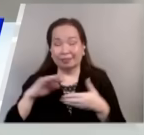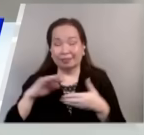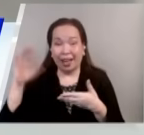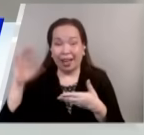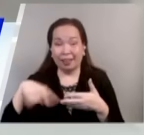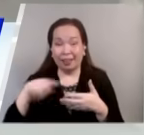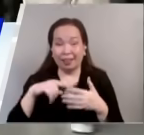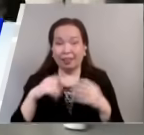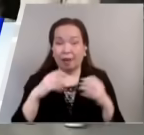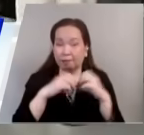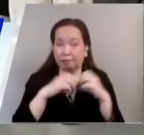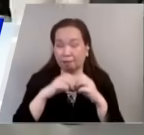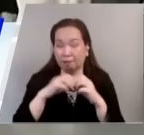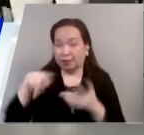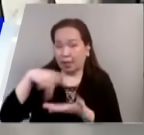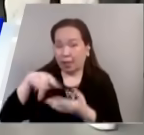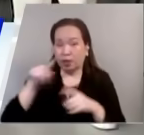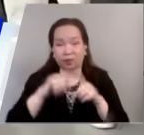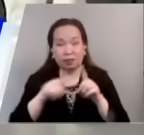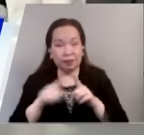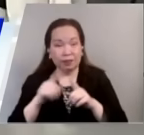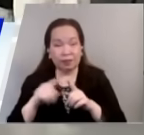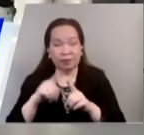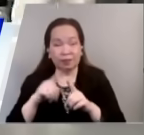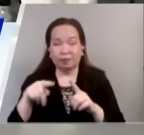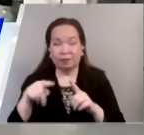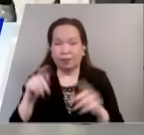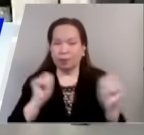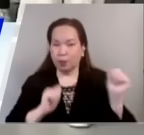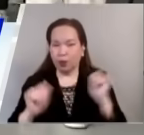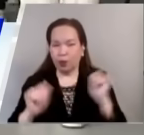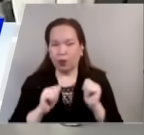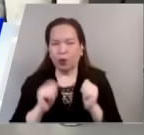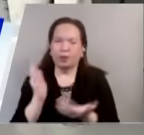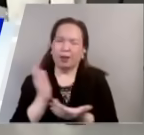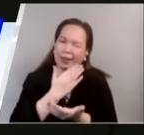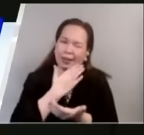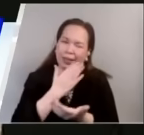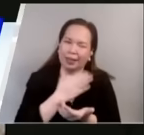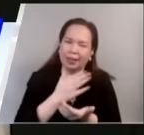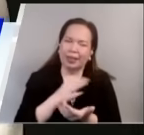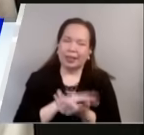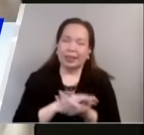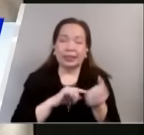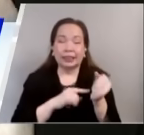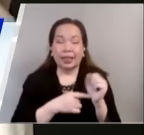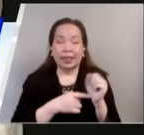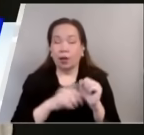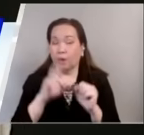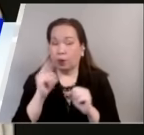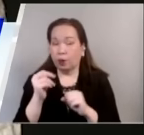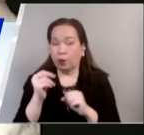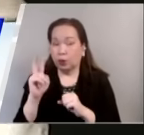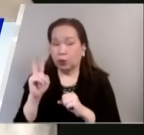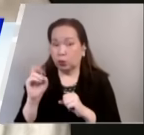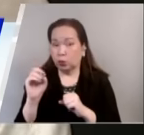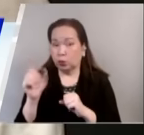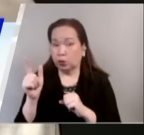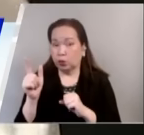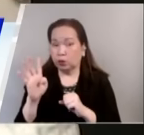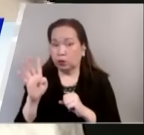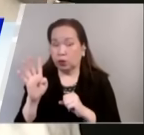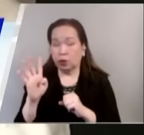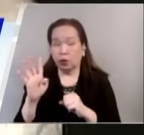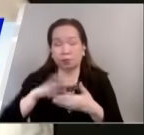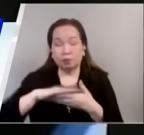numbers Abangan din ang performances na puno ng Kantahan magsisimula ang kapuso countdown to 2024 on air ng